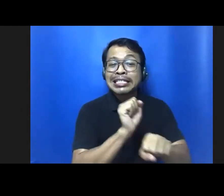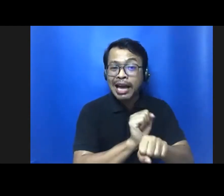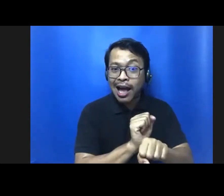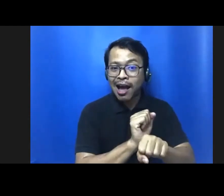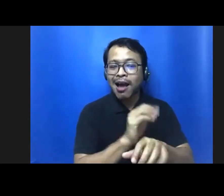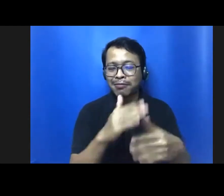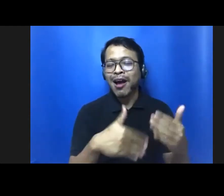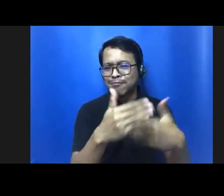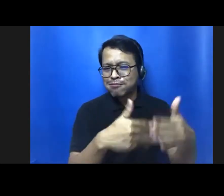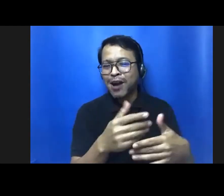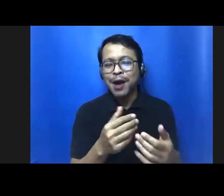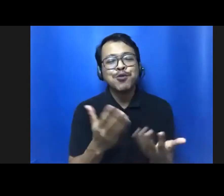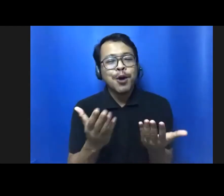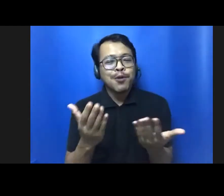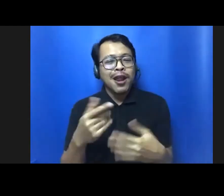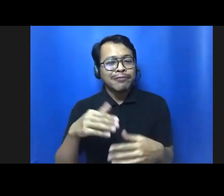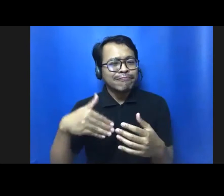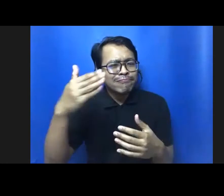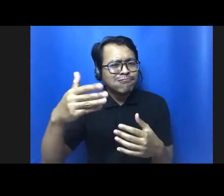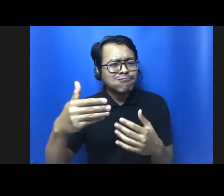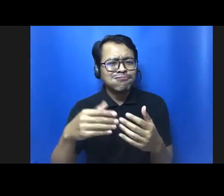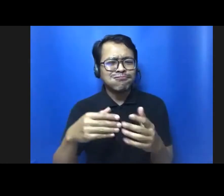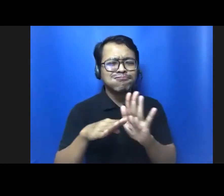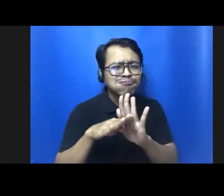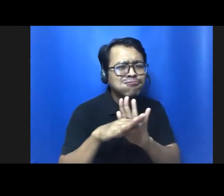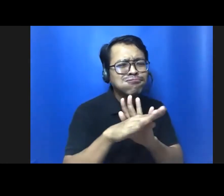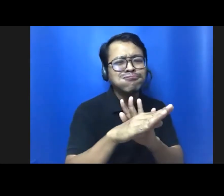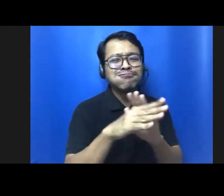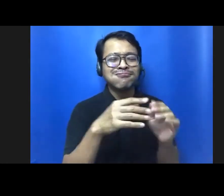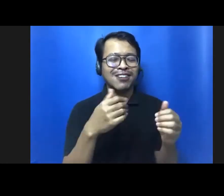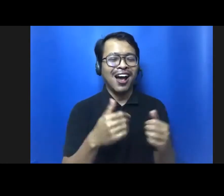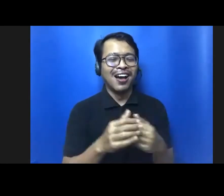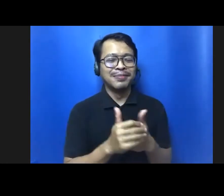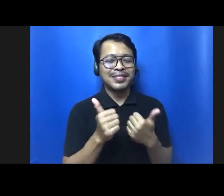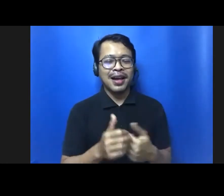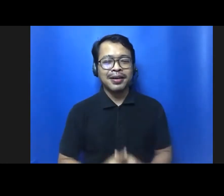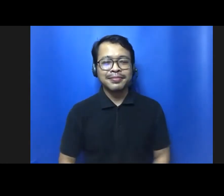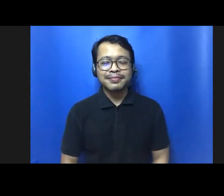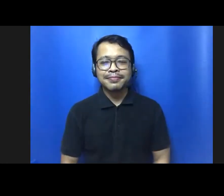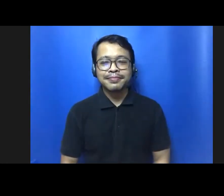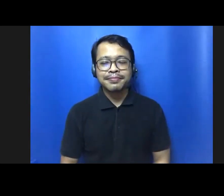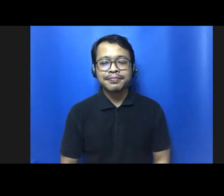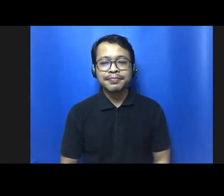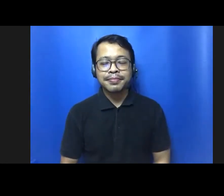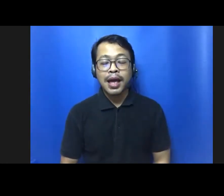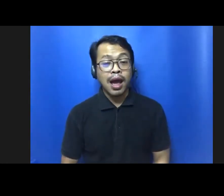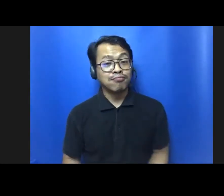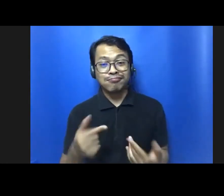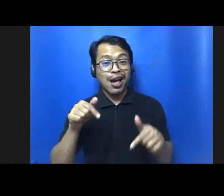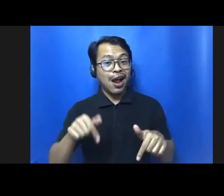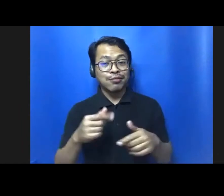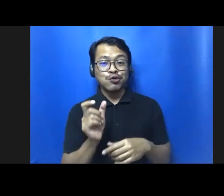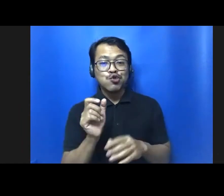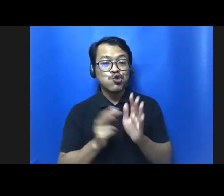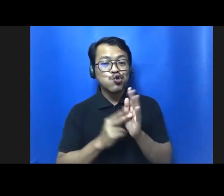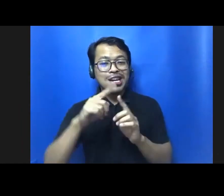ke depan akan lebih baik lagi kinerja dari unit layanan disabilitas. Karena untuk saat ini